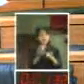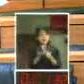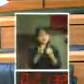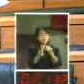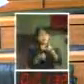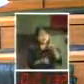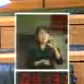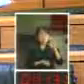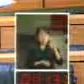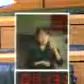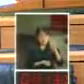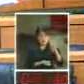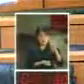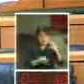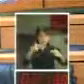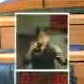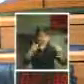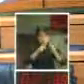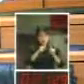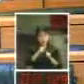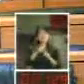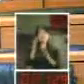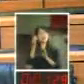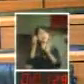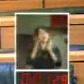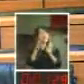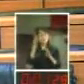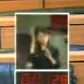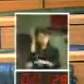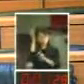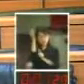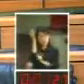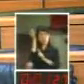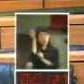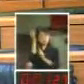กล้องอีกครับไปตามดูในอำเภอเมืองนราธิวาส